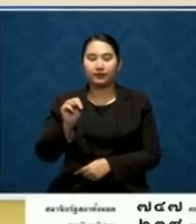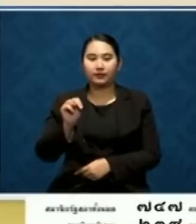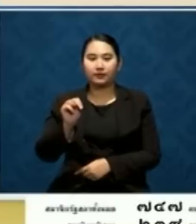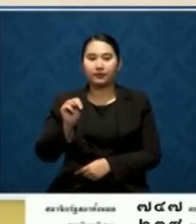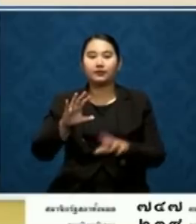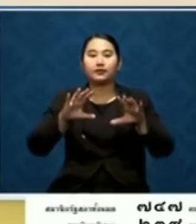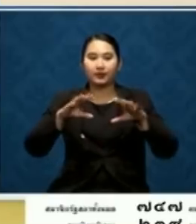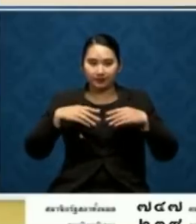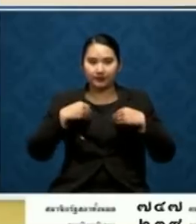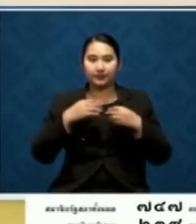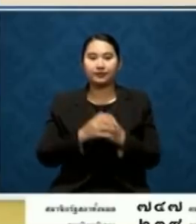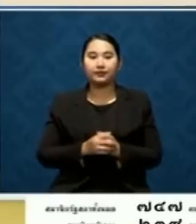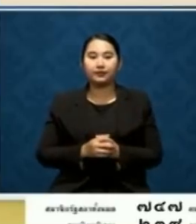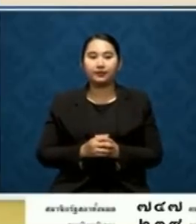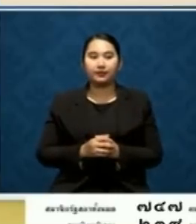เห็นชอบค่ะ